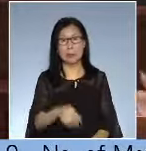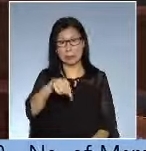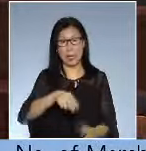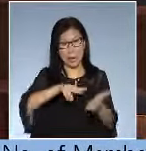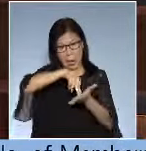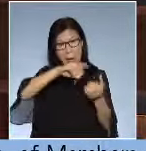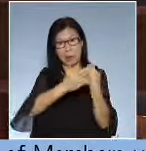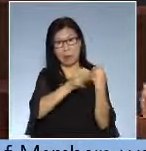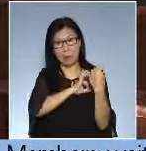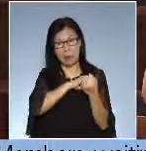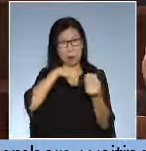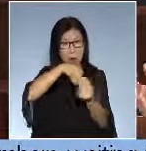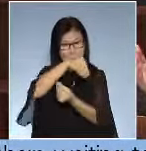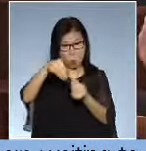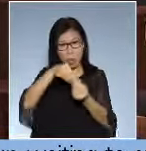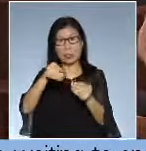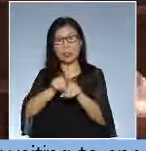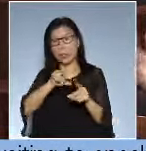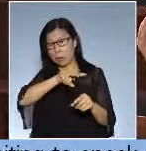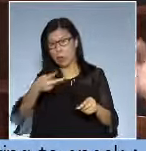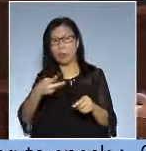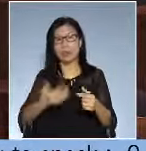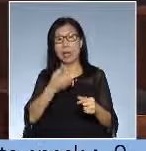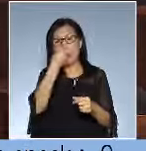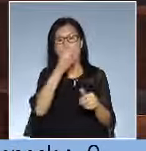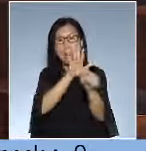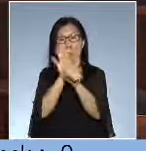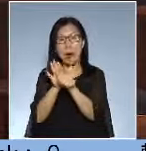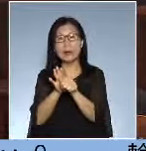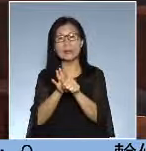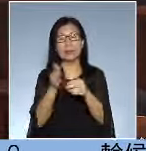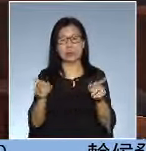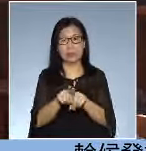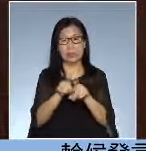以正常運作，我們可以為市民、為香港做多些實事。多謝主席。